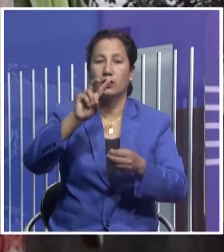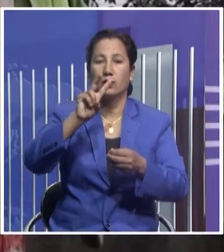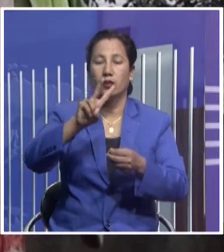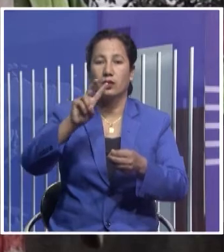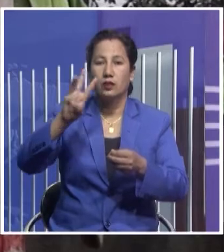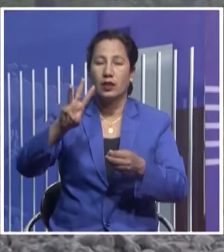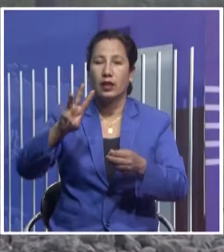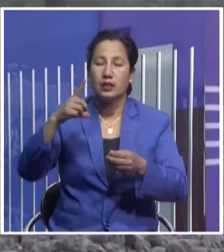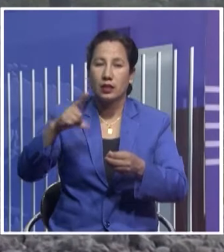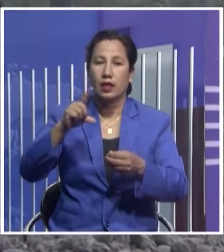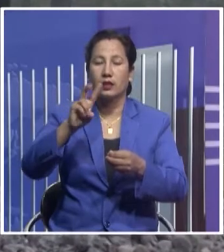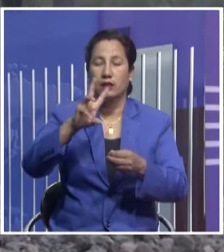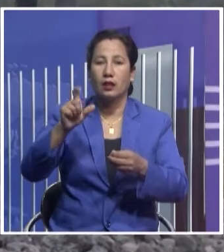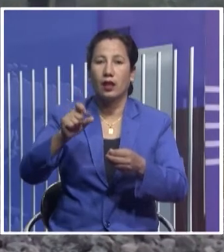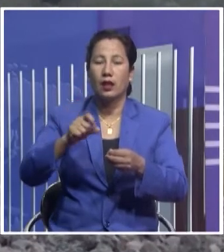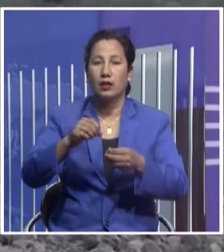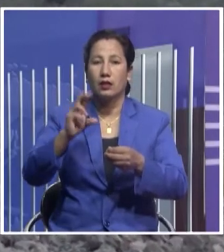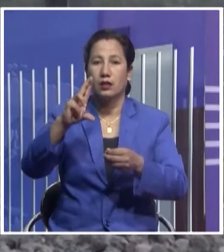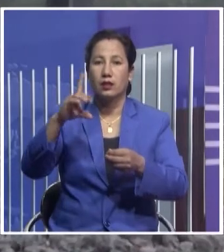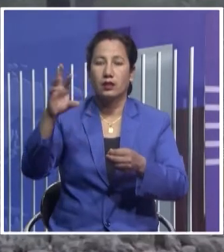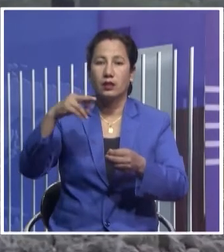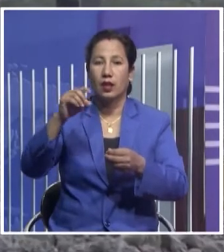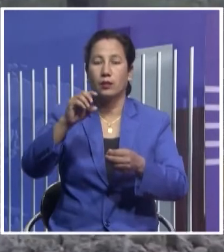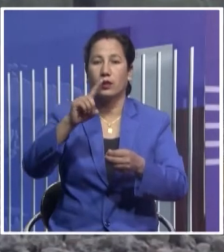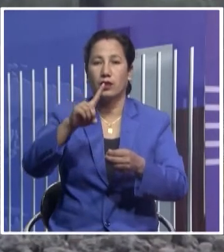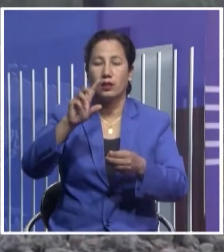29,23,16,737 रुपियाँको इस्टिमेट तयार भएको ट्रमा सेन्टर बनाउन